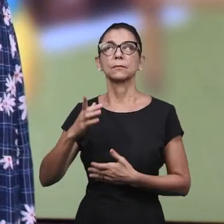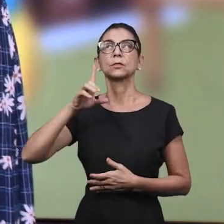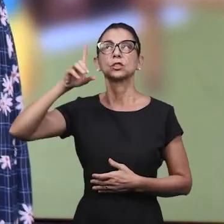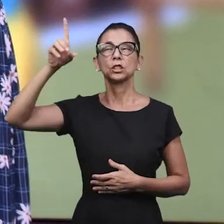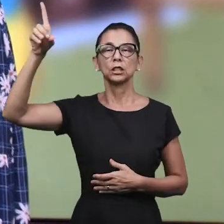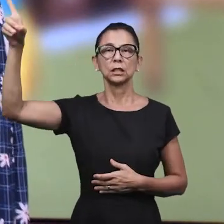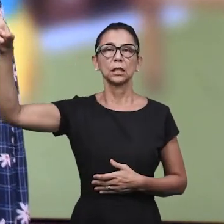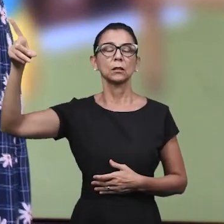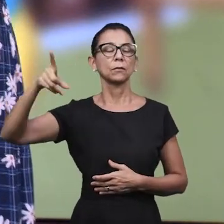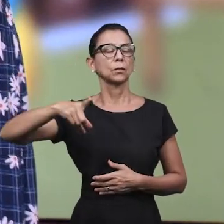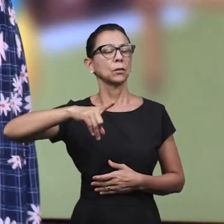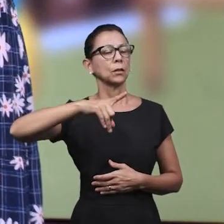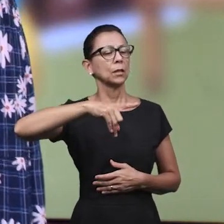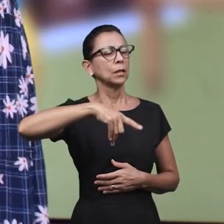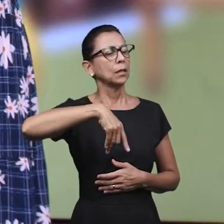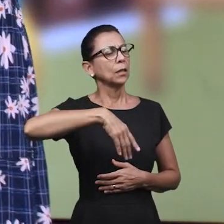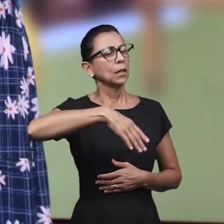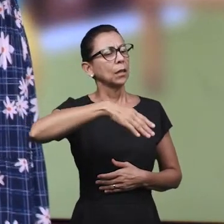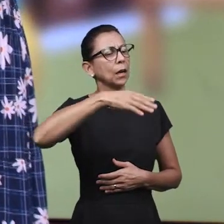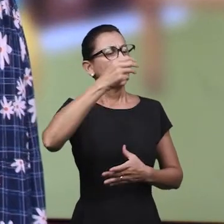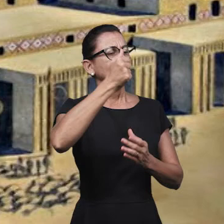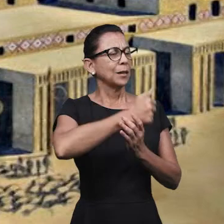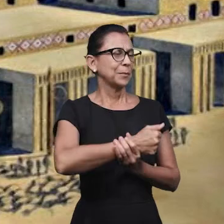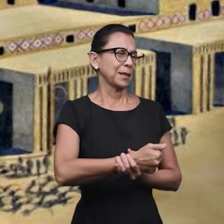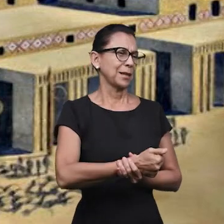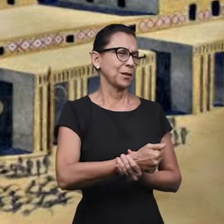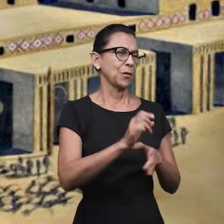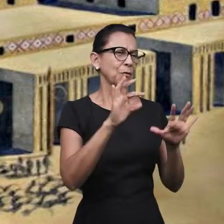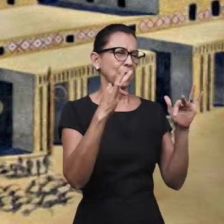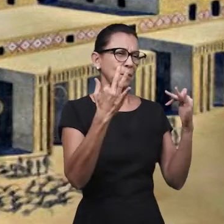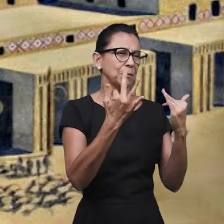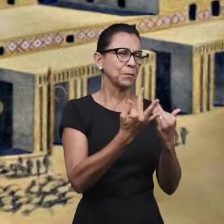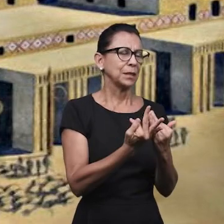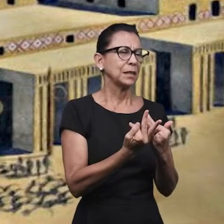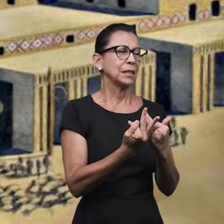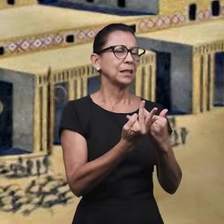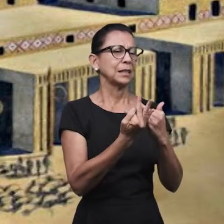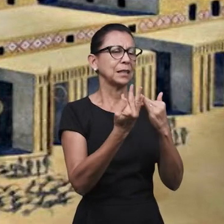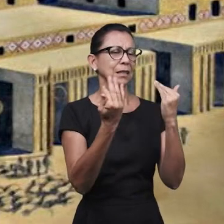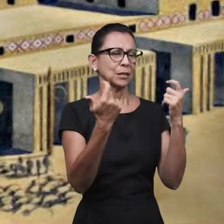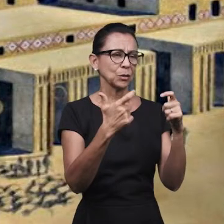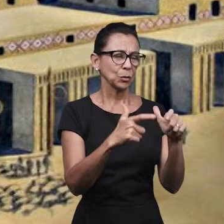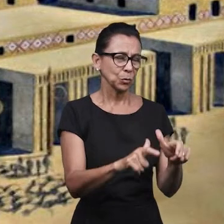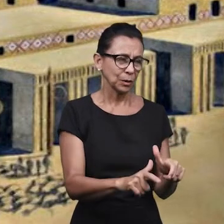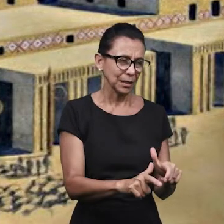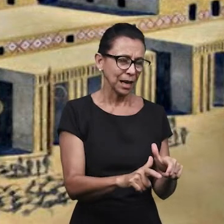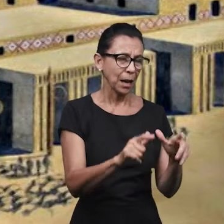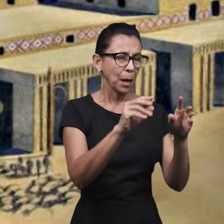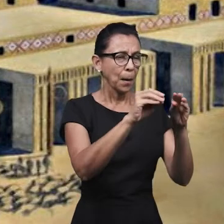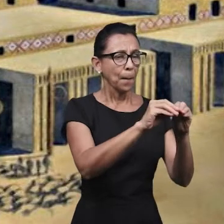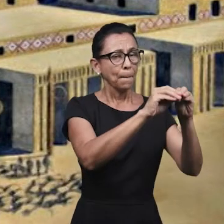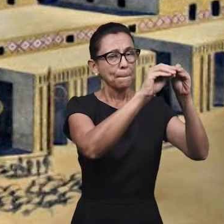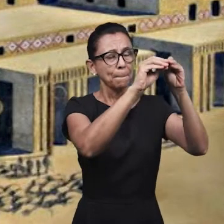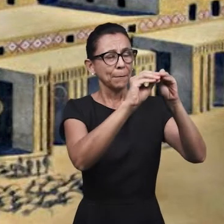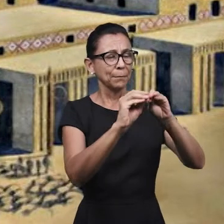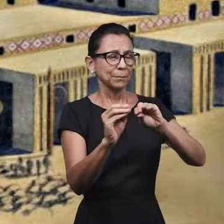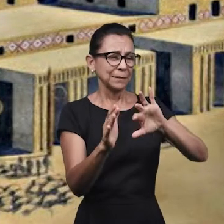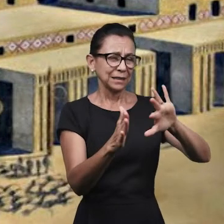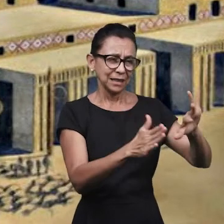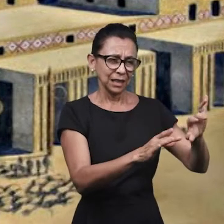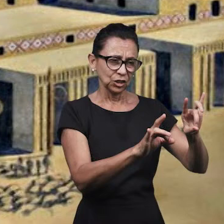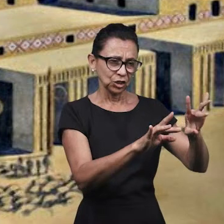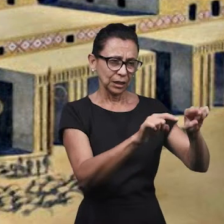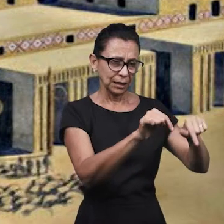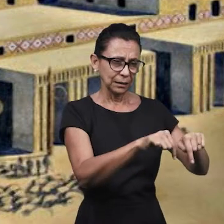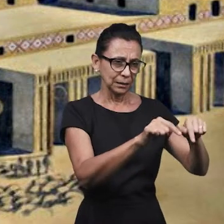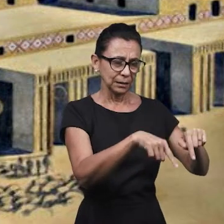serviteur appelé par Dieu. Dieu a dit à Abraham: quitte ta terre, ta famille, vers une